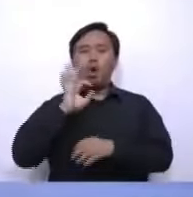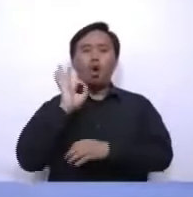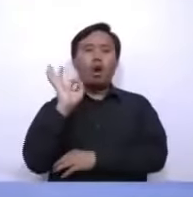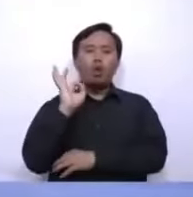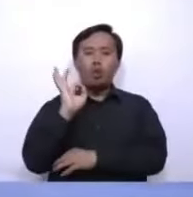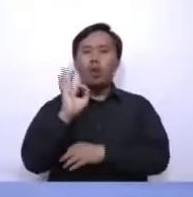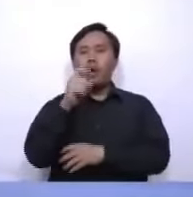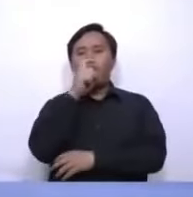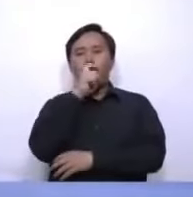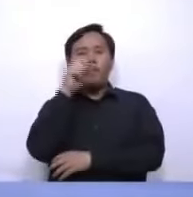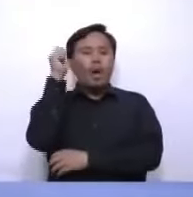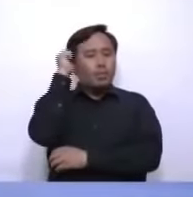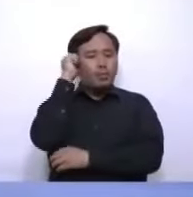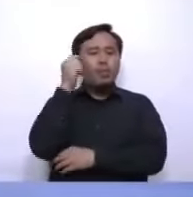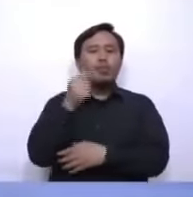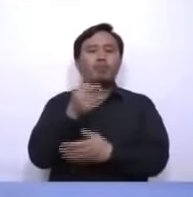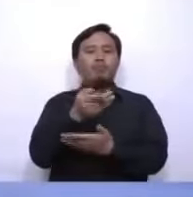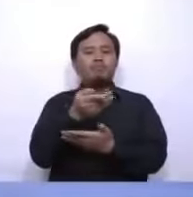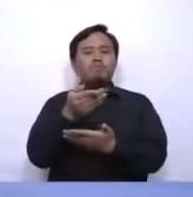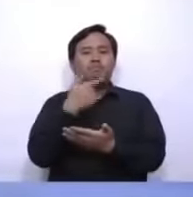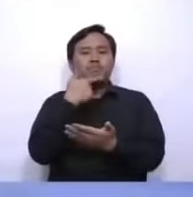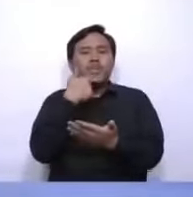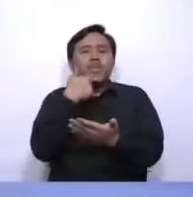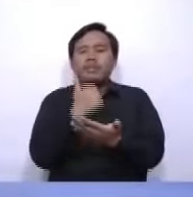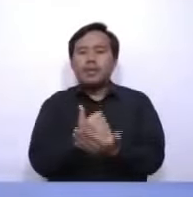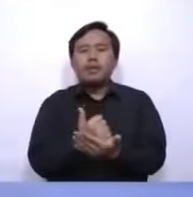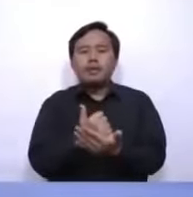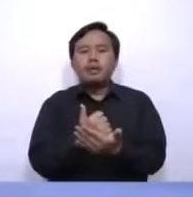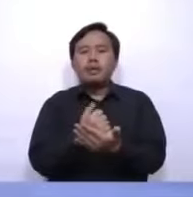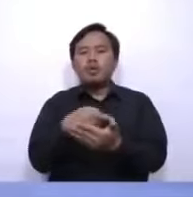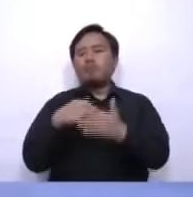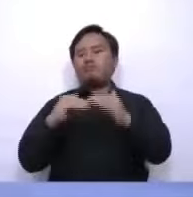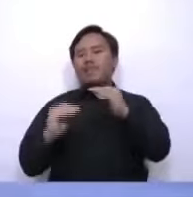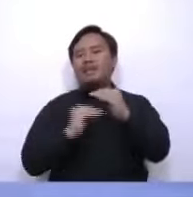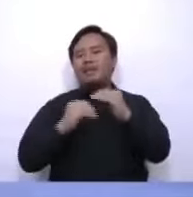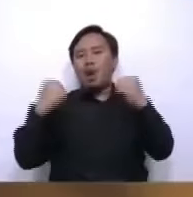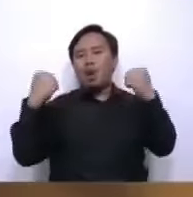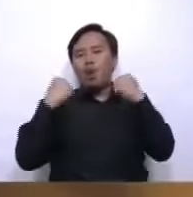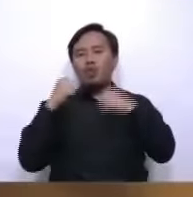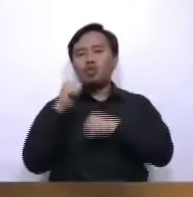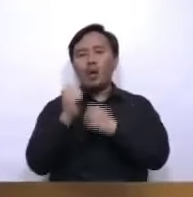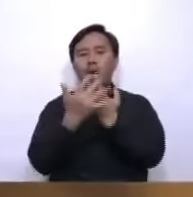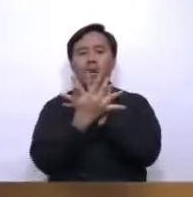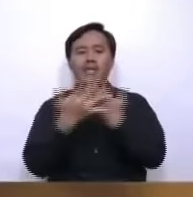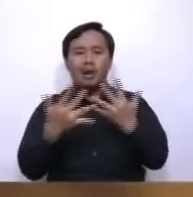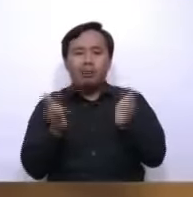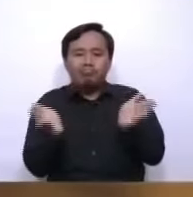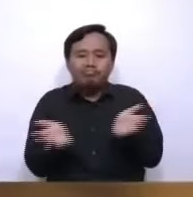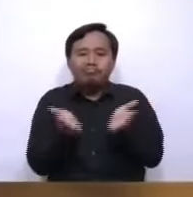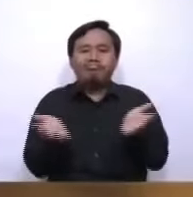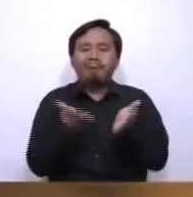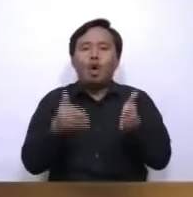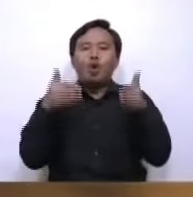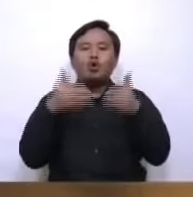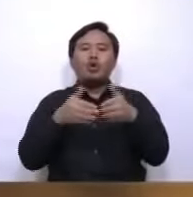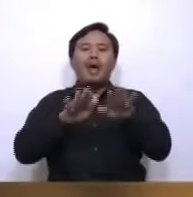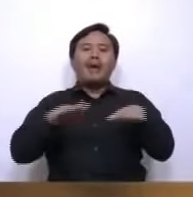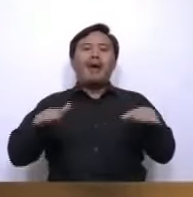ada ibu, itu merupakan fundamental yang sangat kuat di dalam rangka membina masyarakat terutama anak-anak